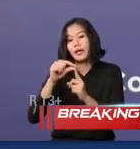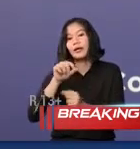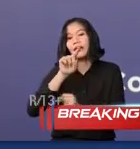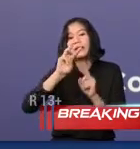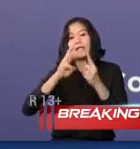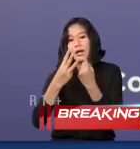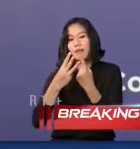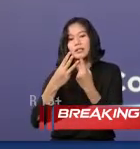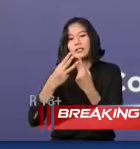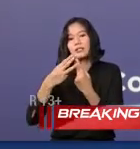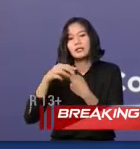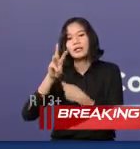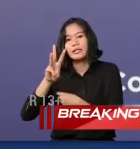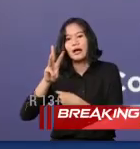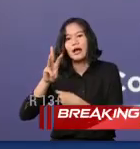13335